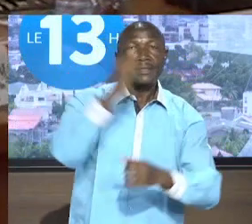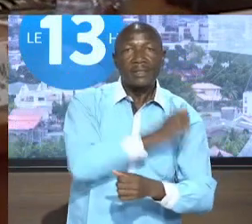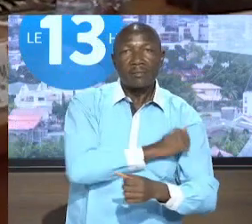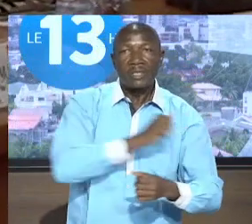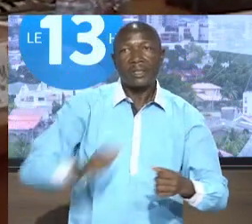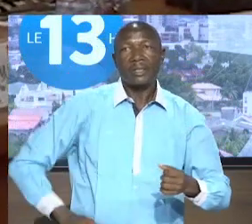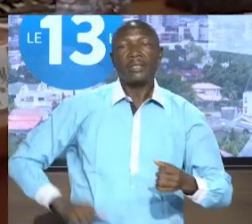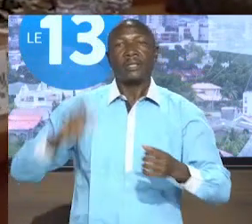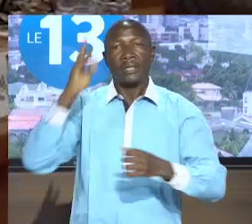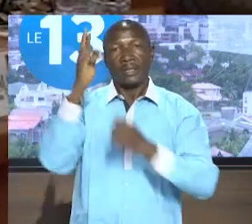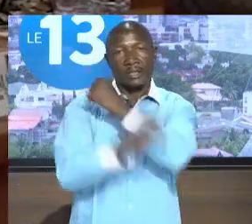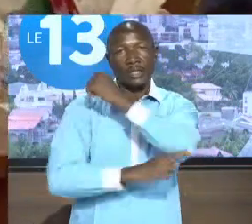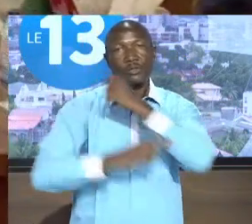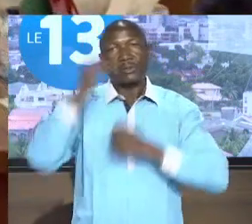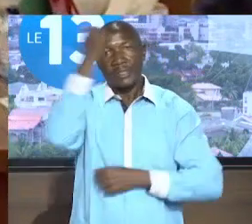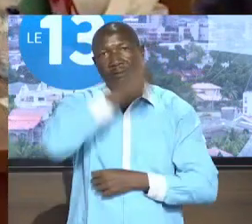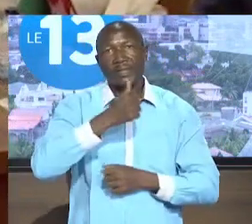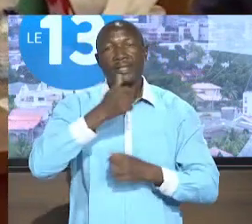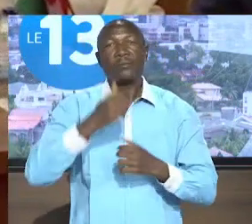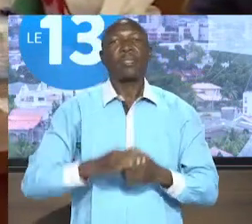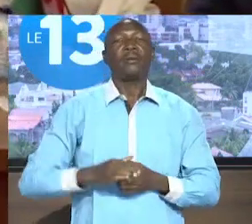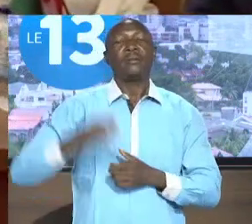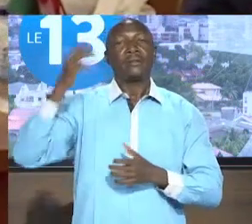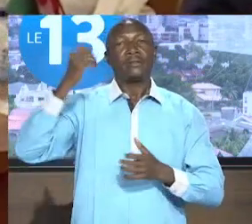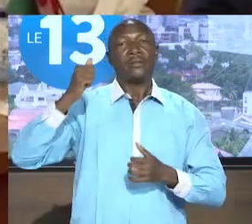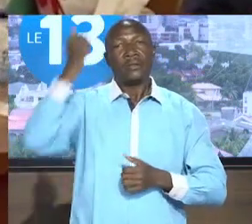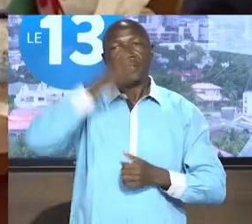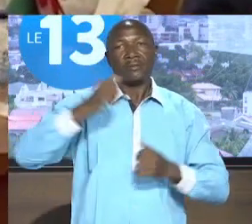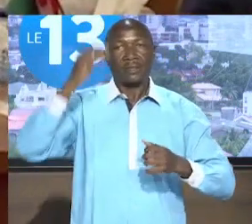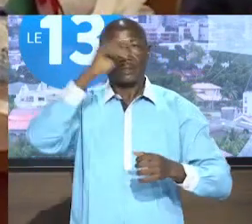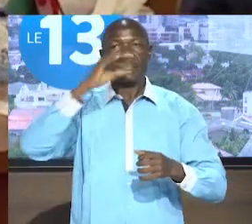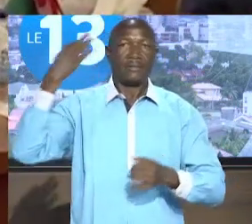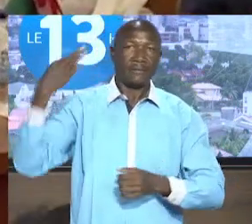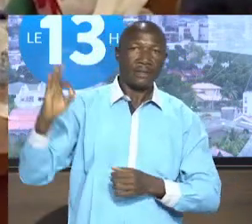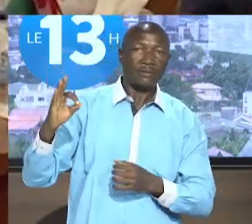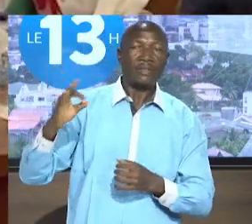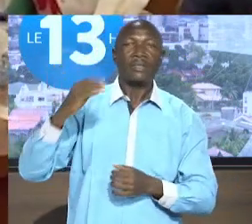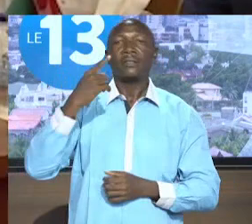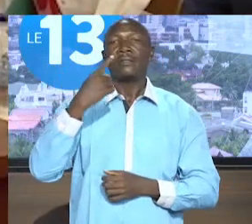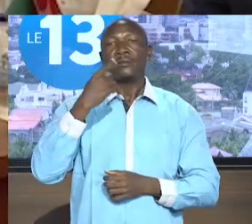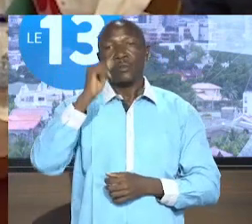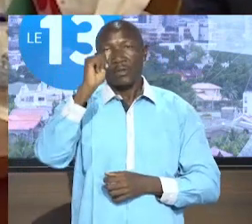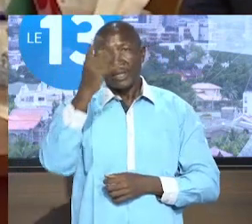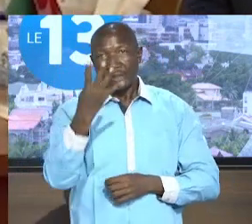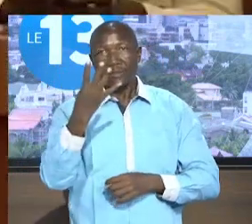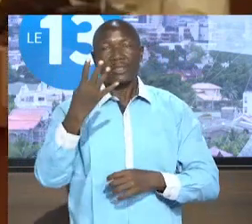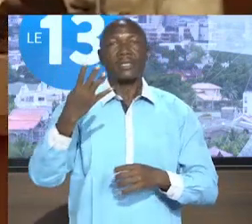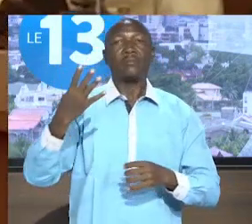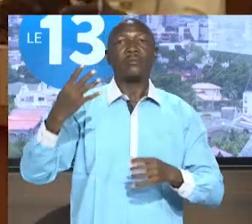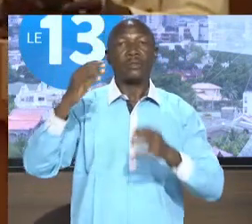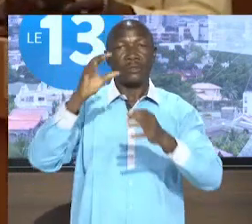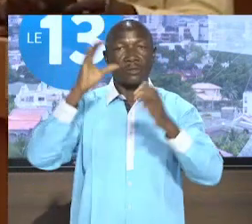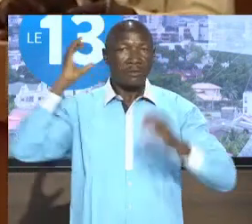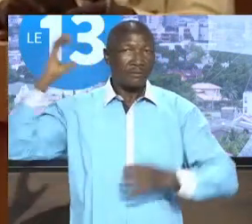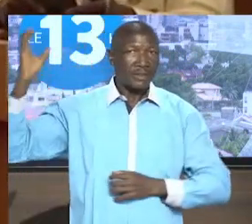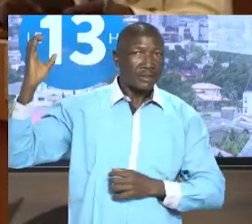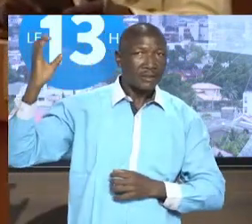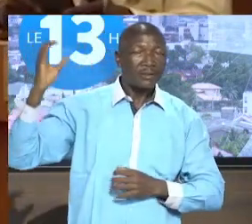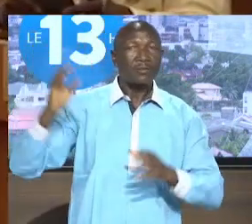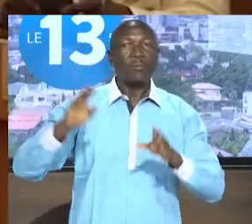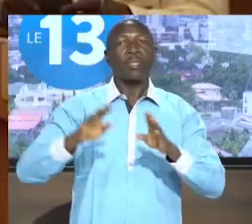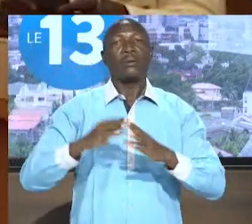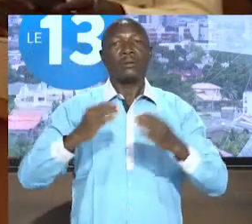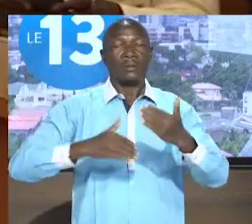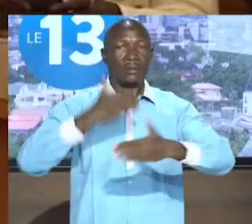région Afrique de l'Assemblée parlementaire de la francophonie pour leur 14e conférence. L'évolution de